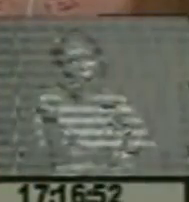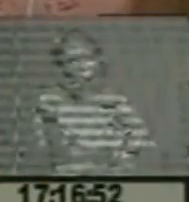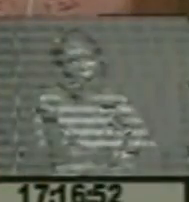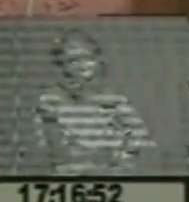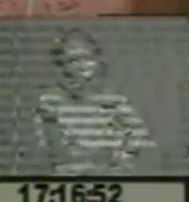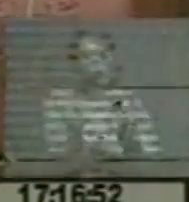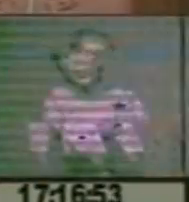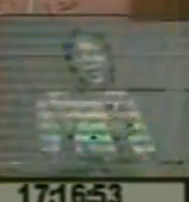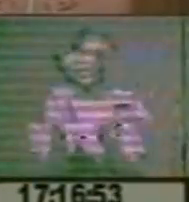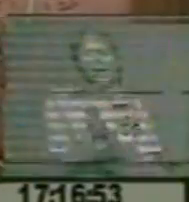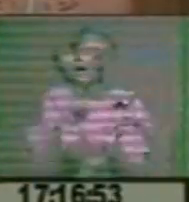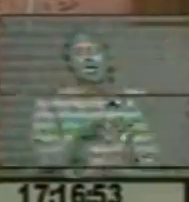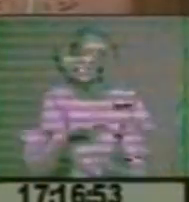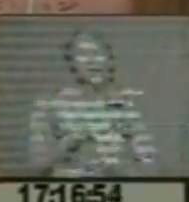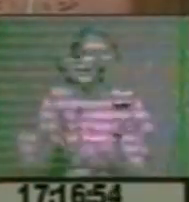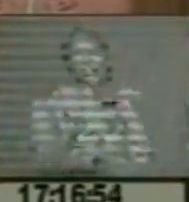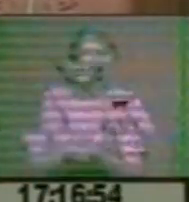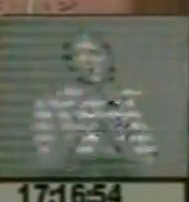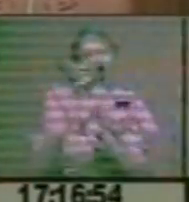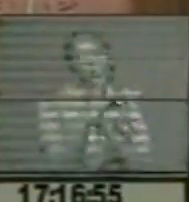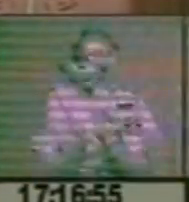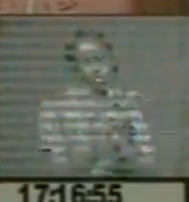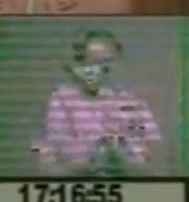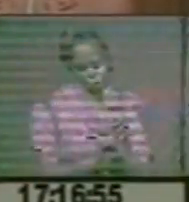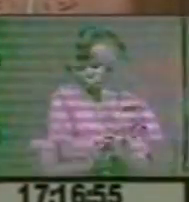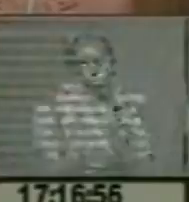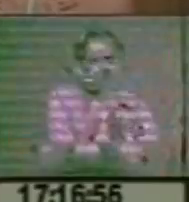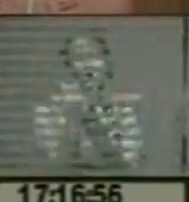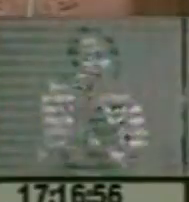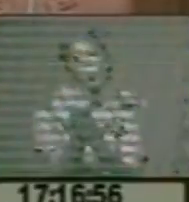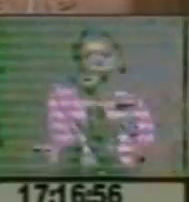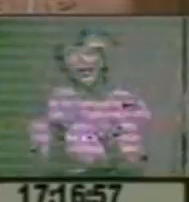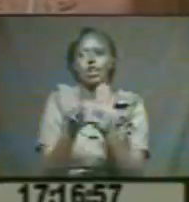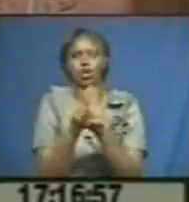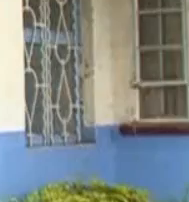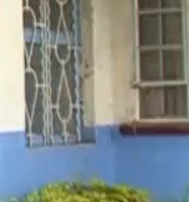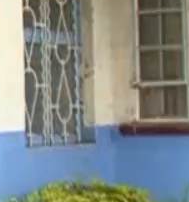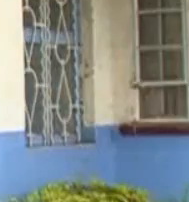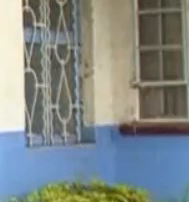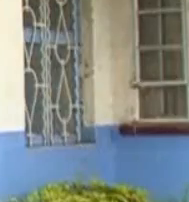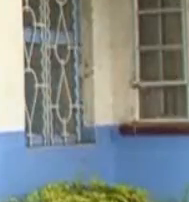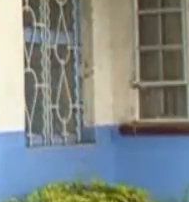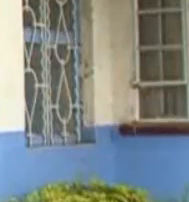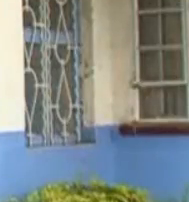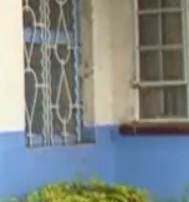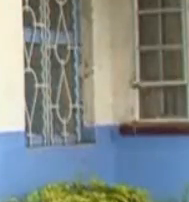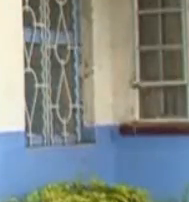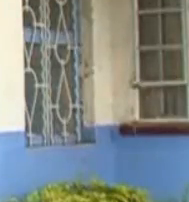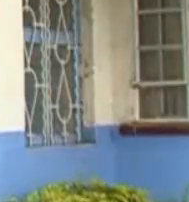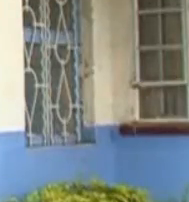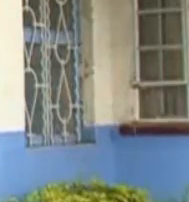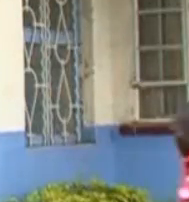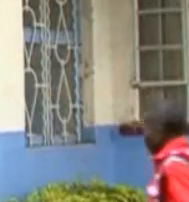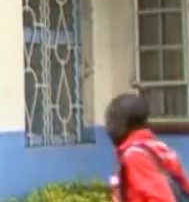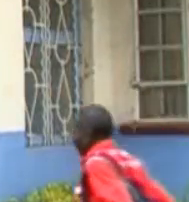that the Senate has used this Constitution to apply the law, not to save you, to apply the law. Awali, wawakilishi wa bunge